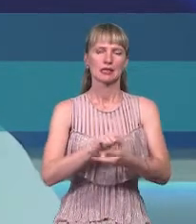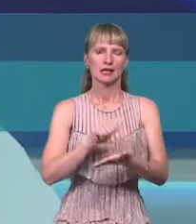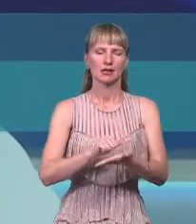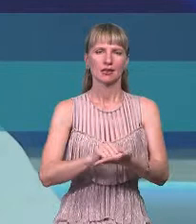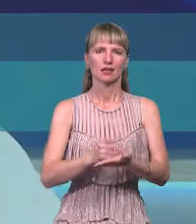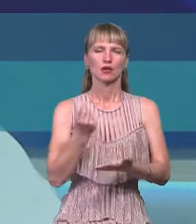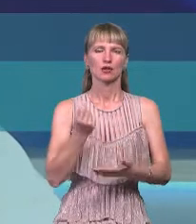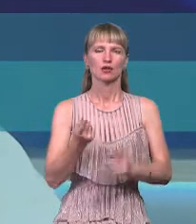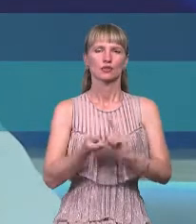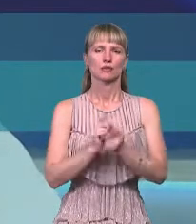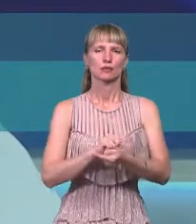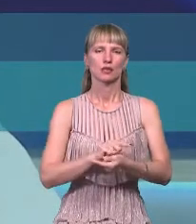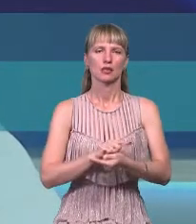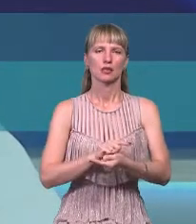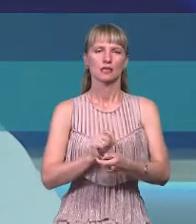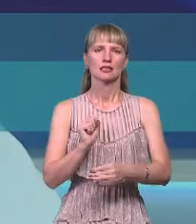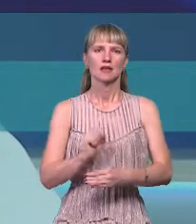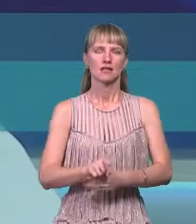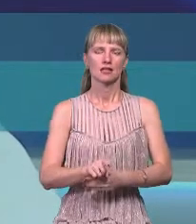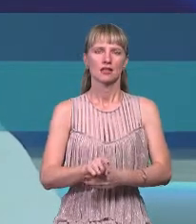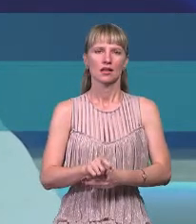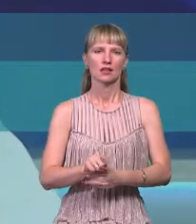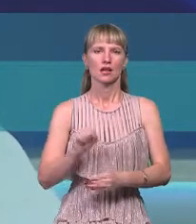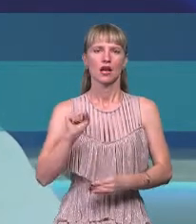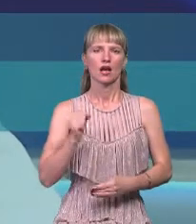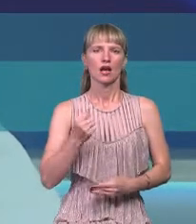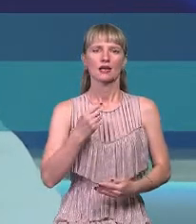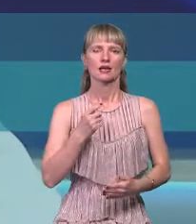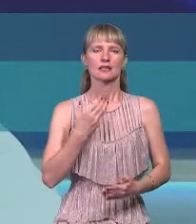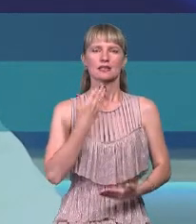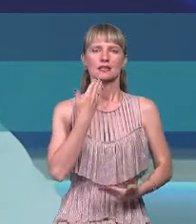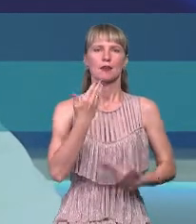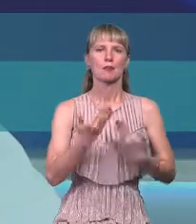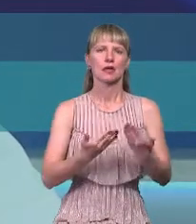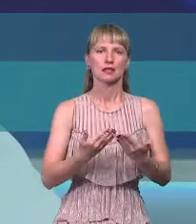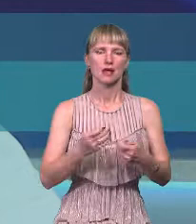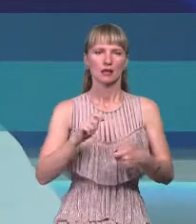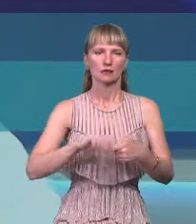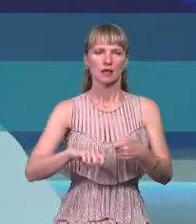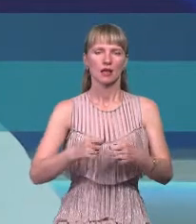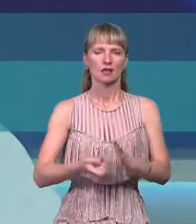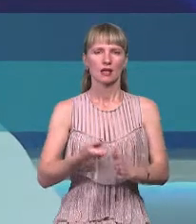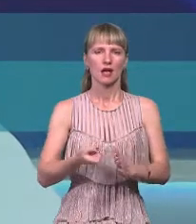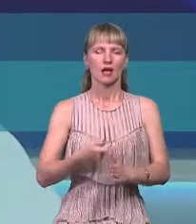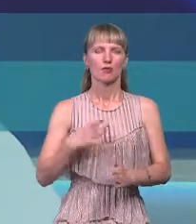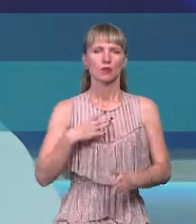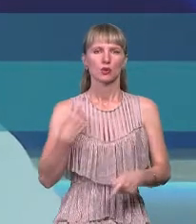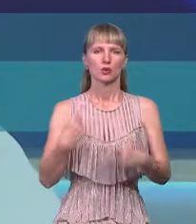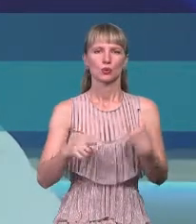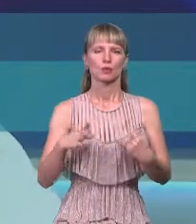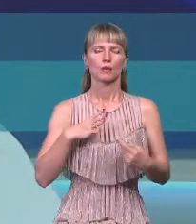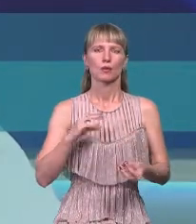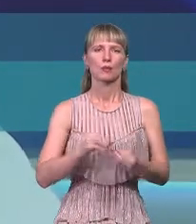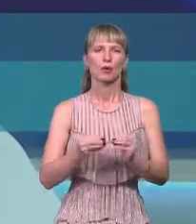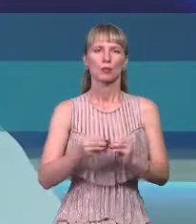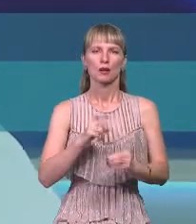трошки змінились завдання, а запитання, тести були взагалі інші, тобто було дуже багато